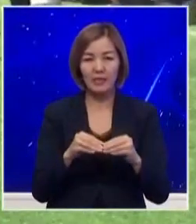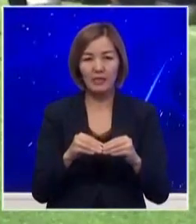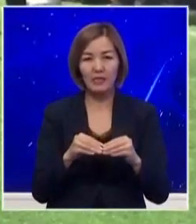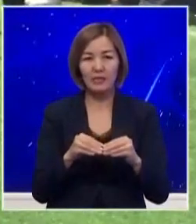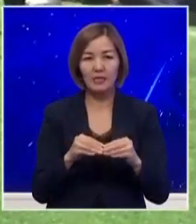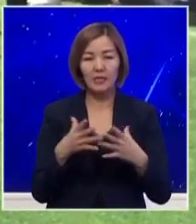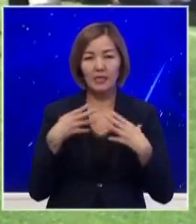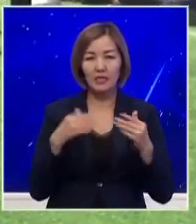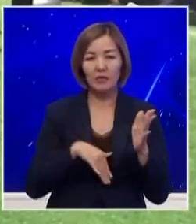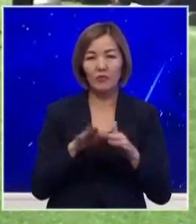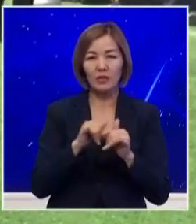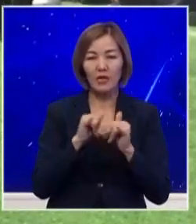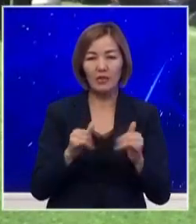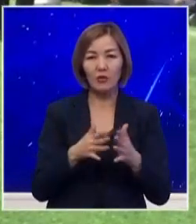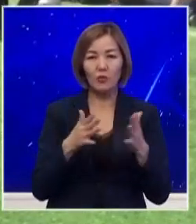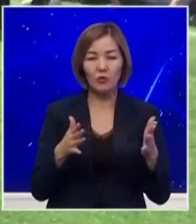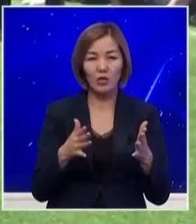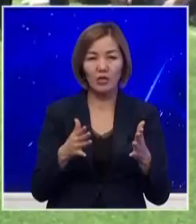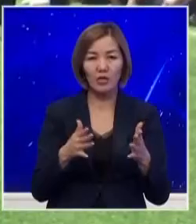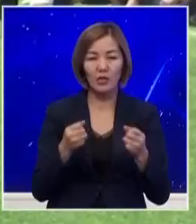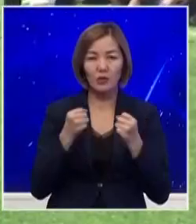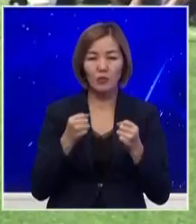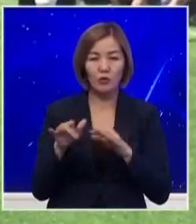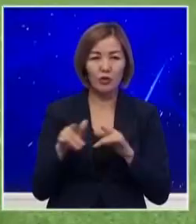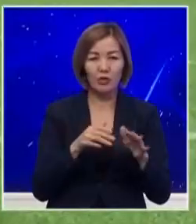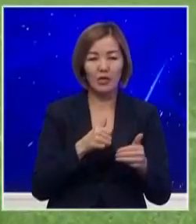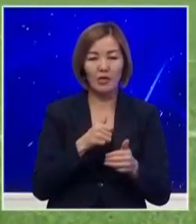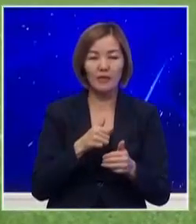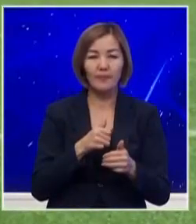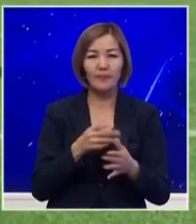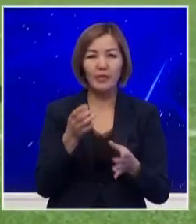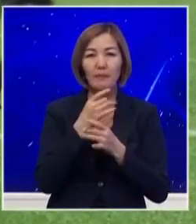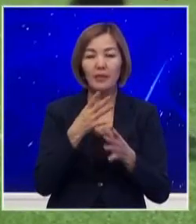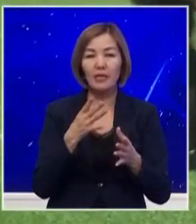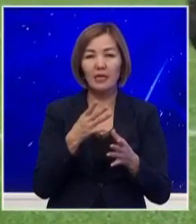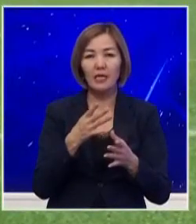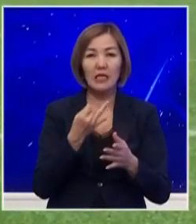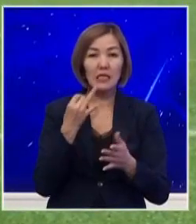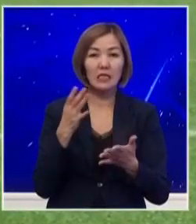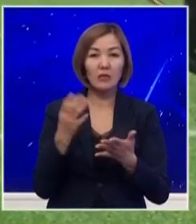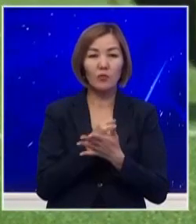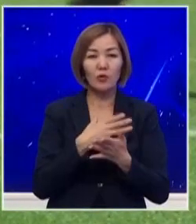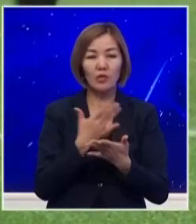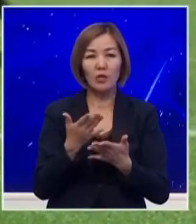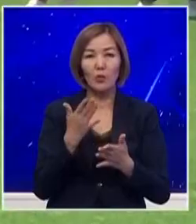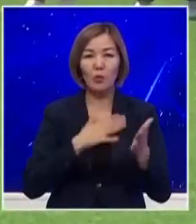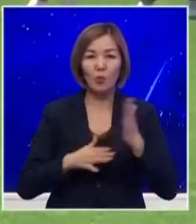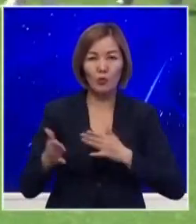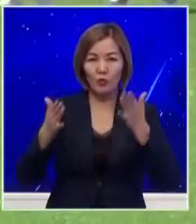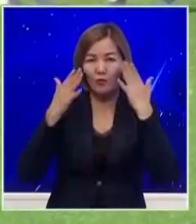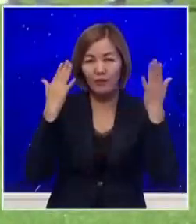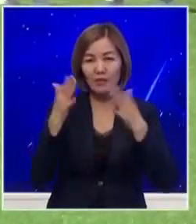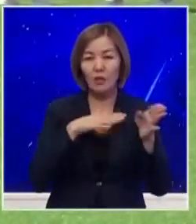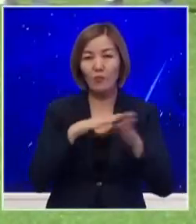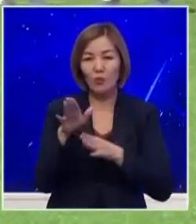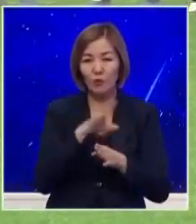оның денсаулығын нығайтатын үлкен бір спорттық шара деп отыр. Мереке сәтімен өтті. Айнала шаттыққа көтеріңкі көңіл күйге толы